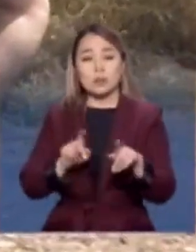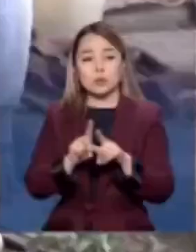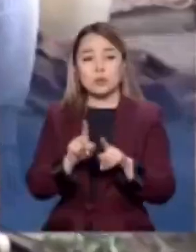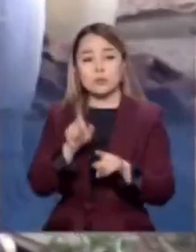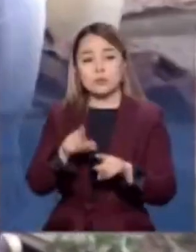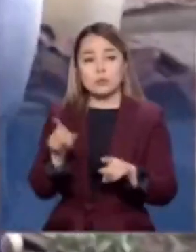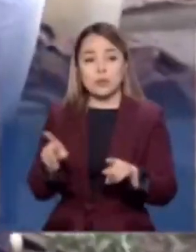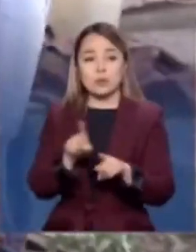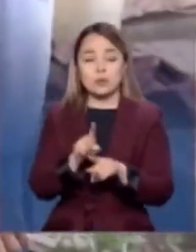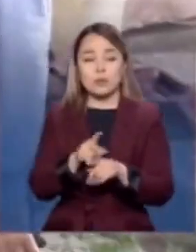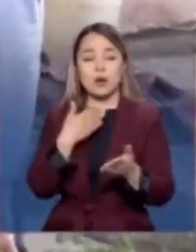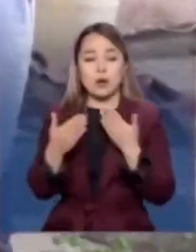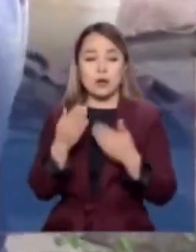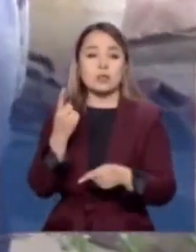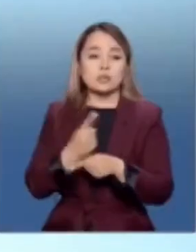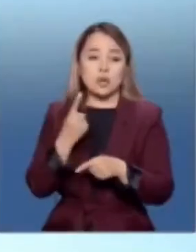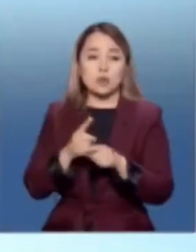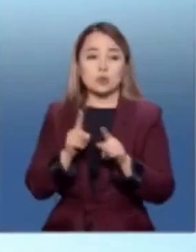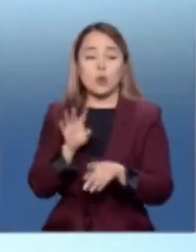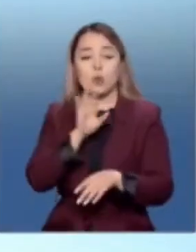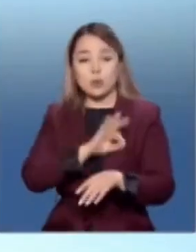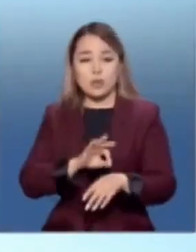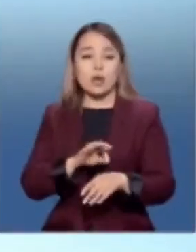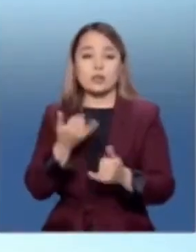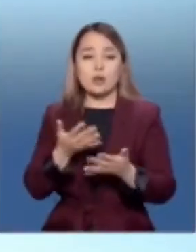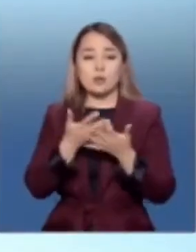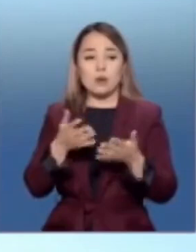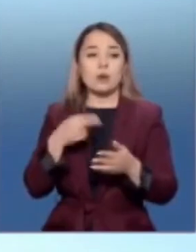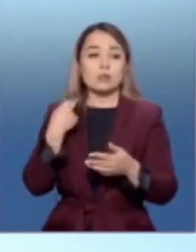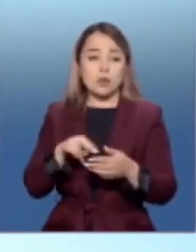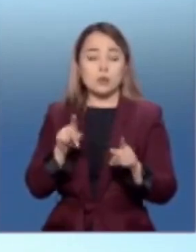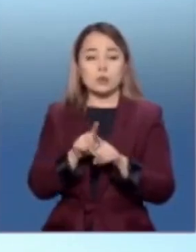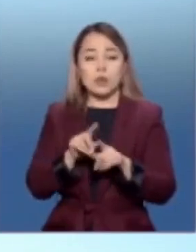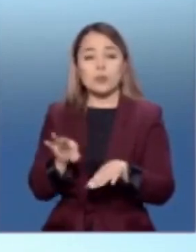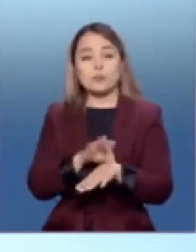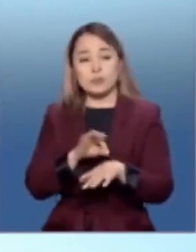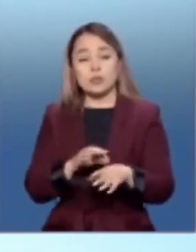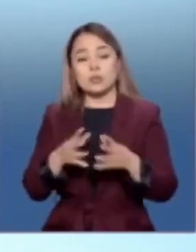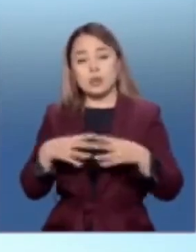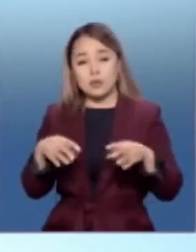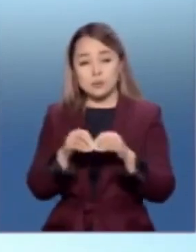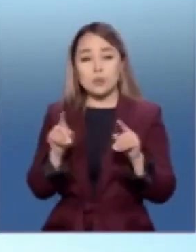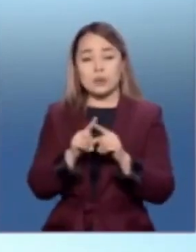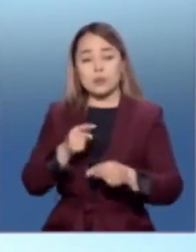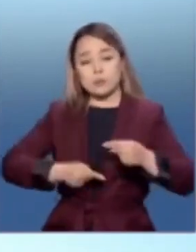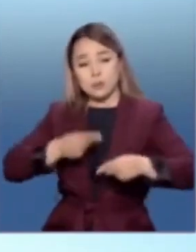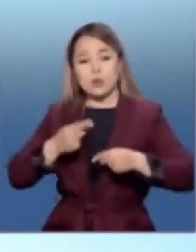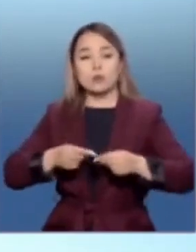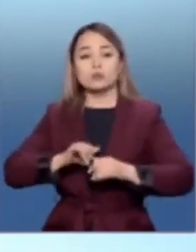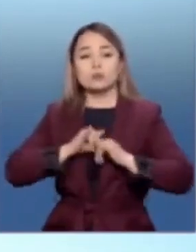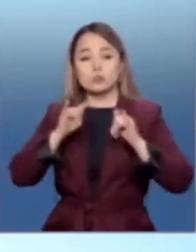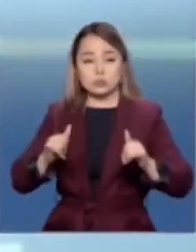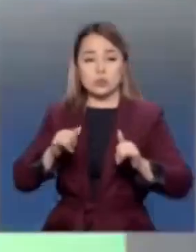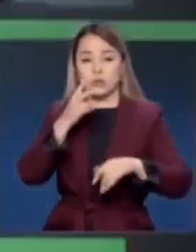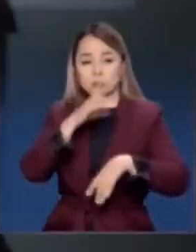құрбандармен қарым-қатынас жасауға тыйым салу шараларын қолдануы, әсіресе қамауға алу, ерлі-зайыптылар арасындағы шиеленісті одан әрі